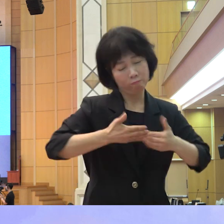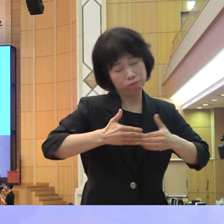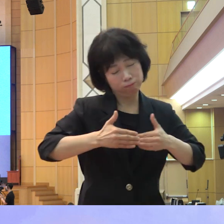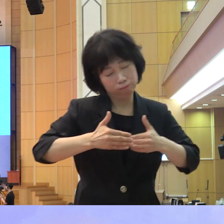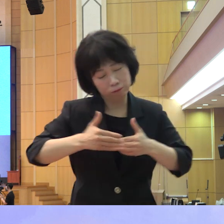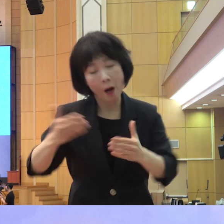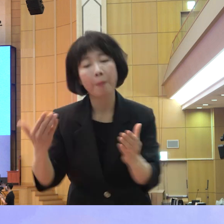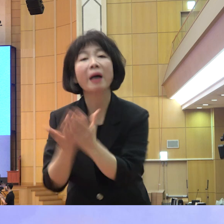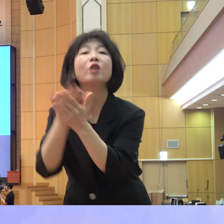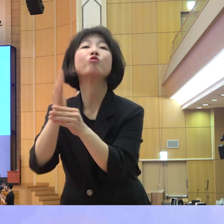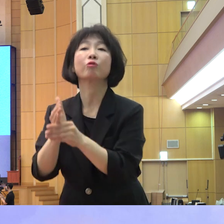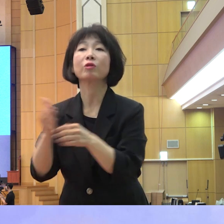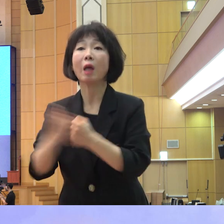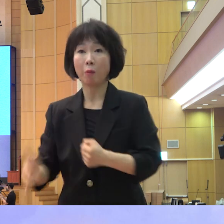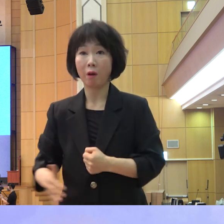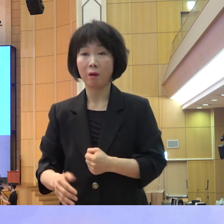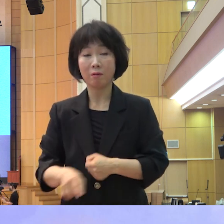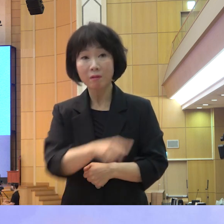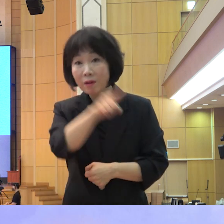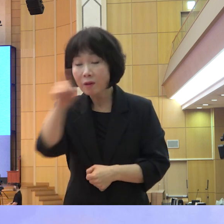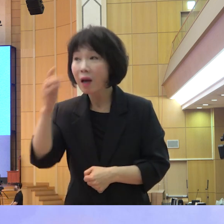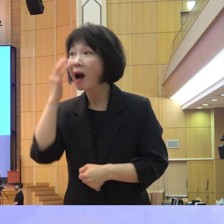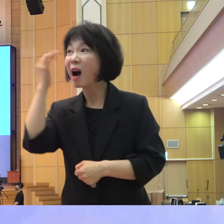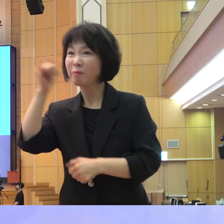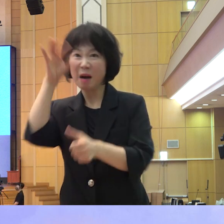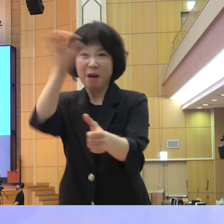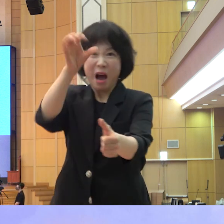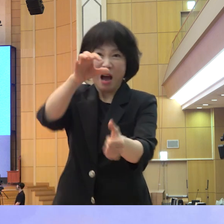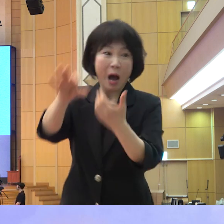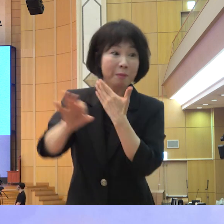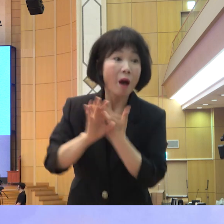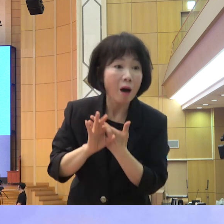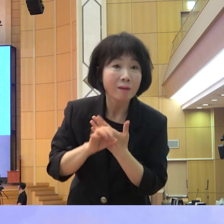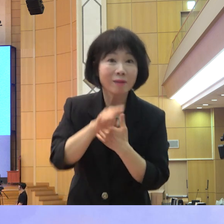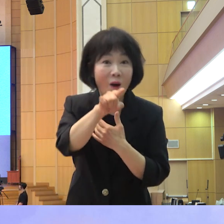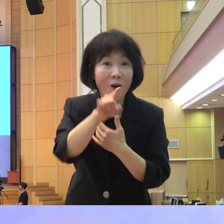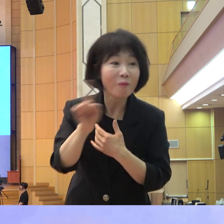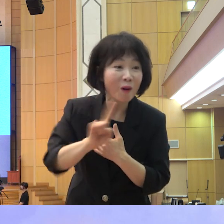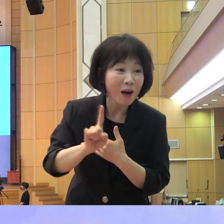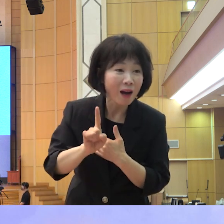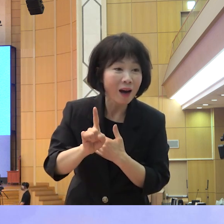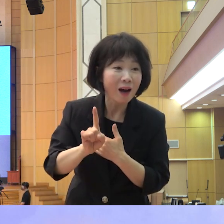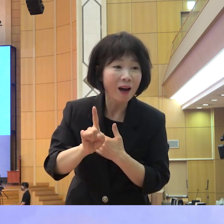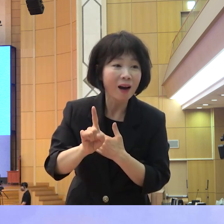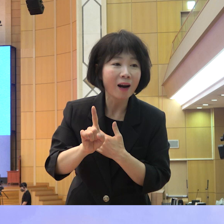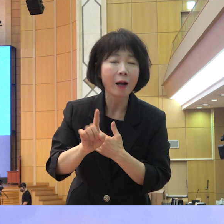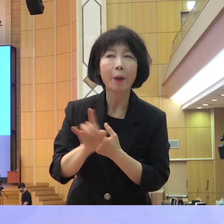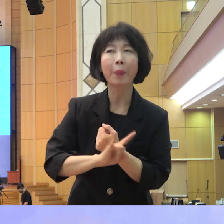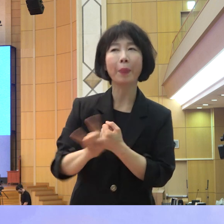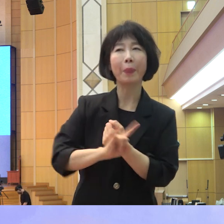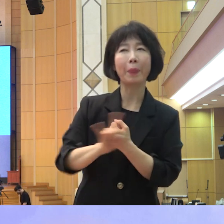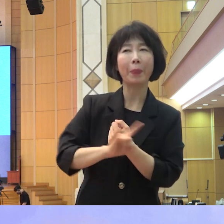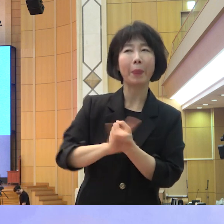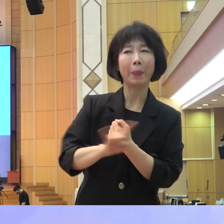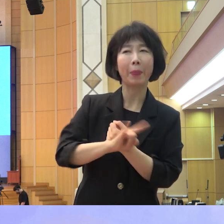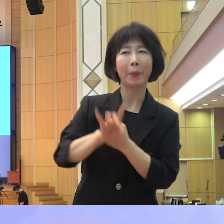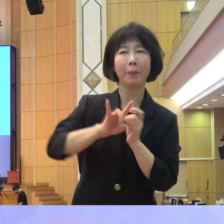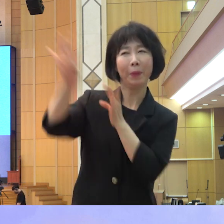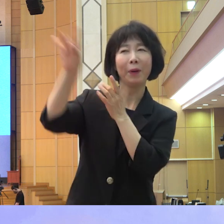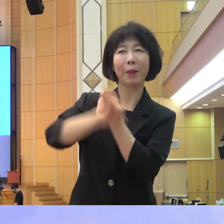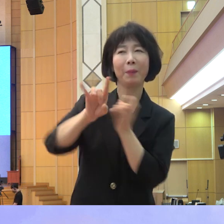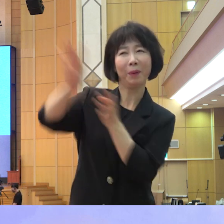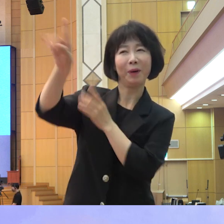진행형이라고. 그래서 엄마 아빠가 혼내려고 그럴 때 여러분들은 이렇게 핑계를 대면 돼요. 변명을 하면